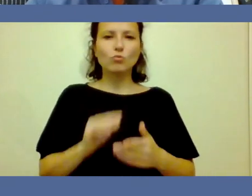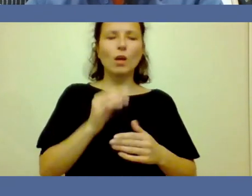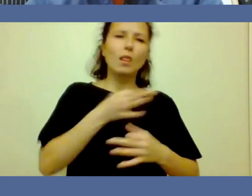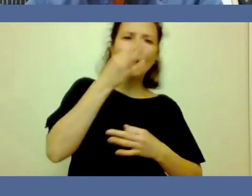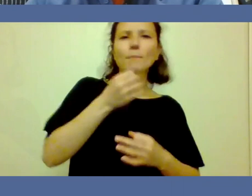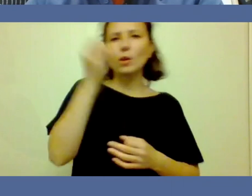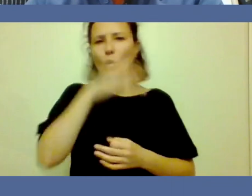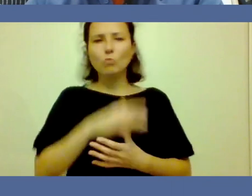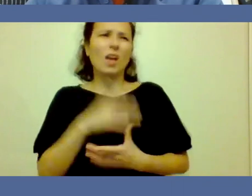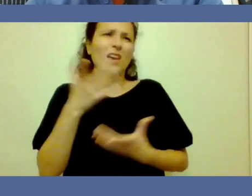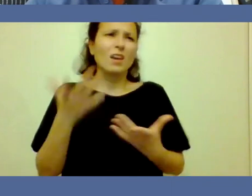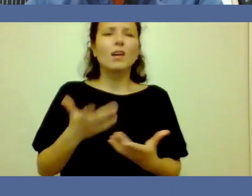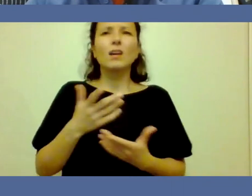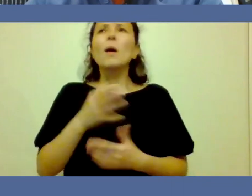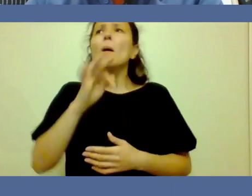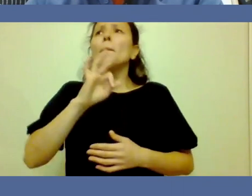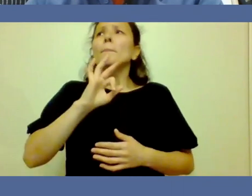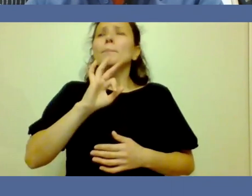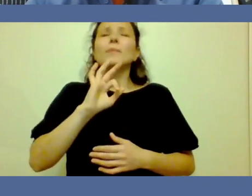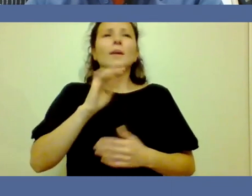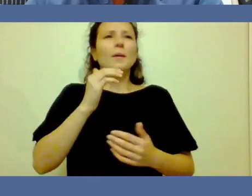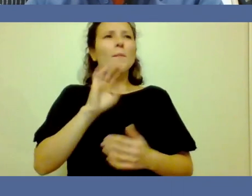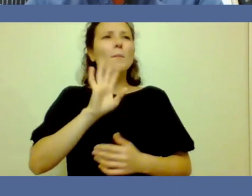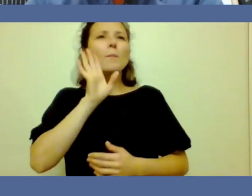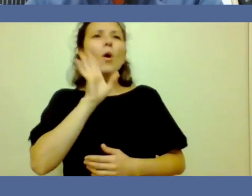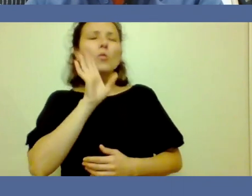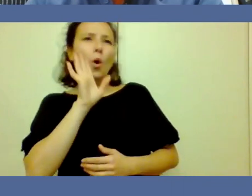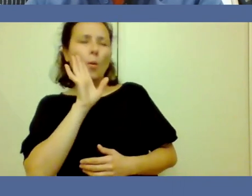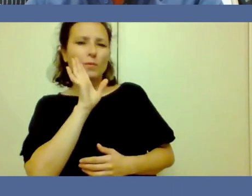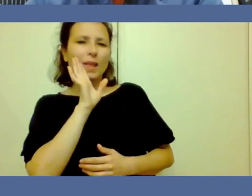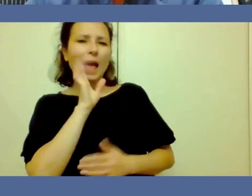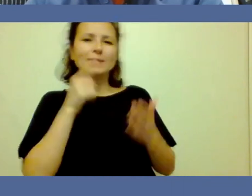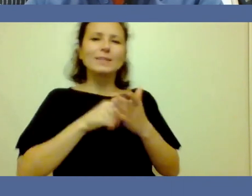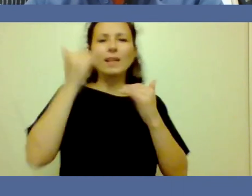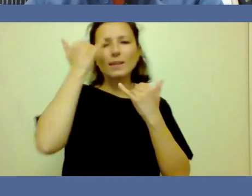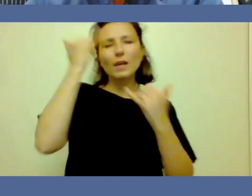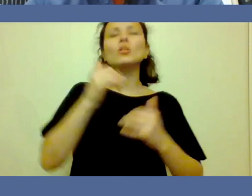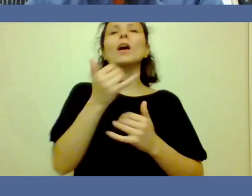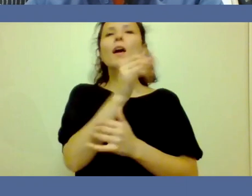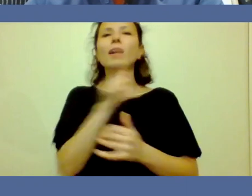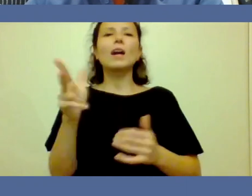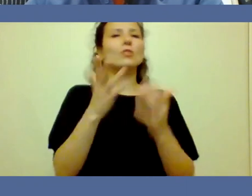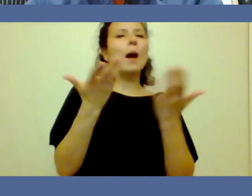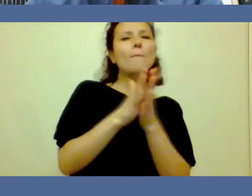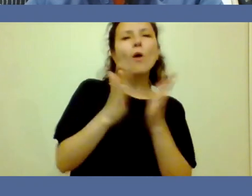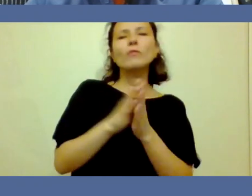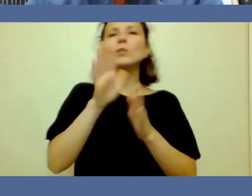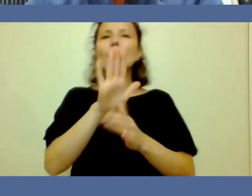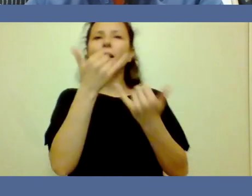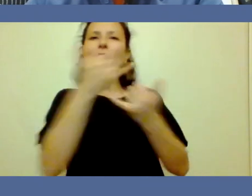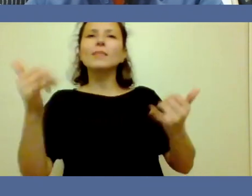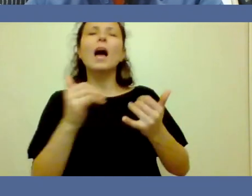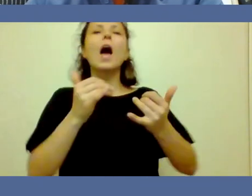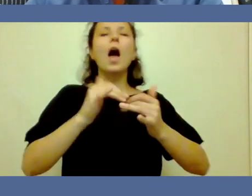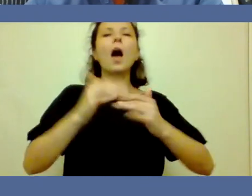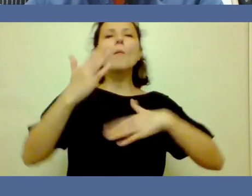podobne ideały jak mnie, czyli jakby każda opowieść ma zupełnie inną konstrukcję, budowę, nerw i wszystko. I to się czuje